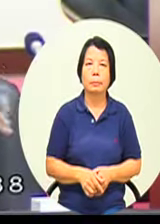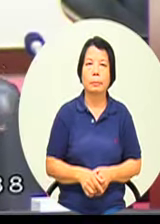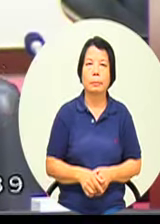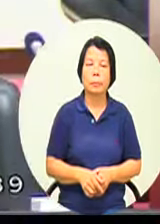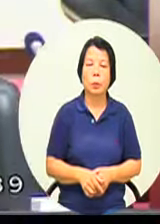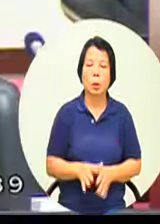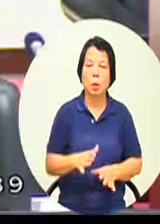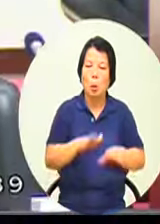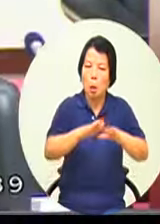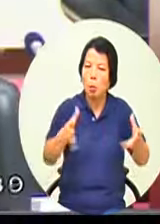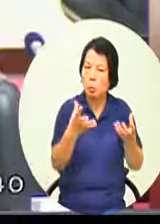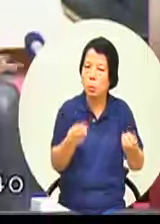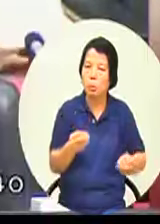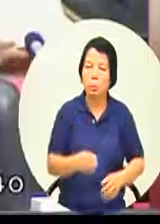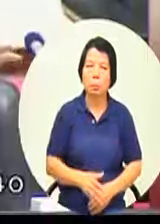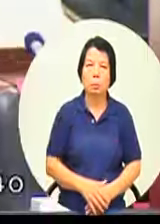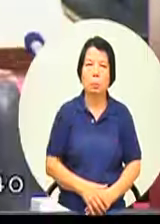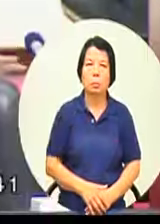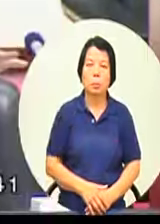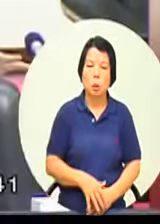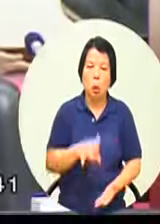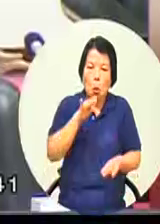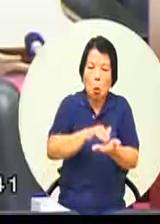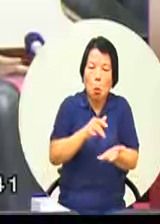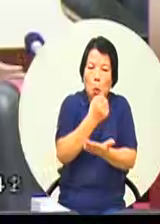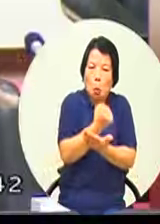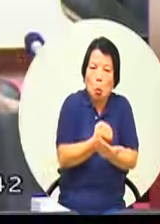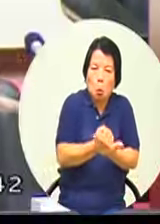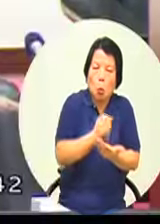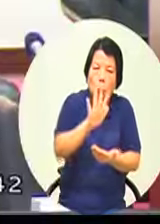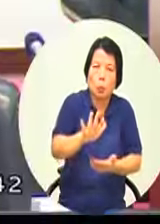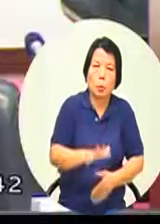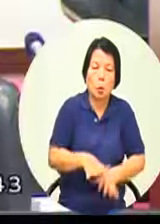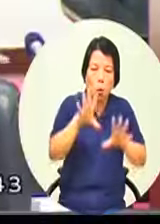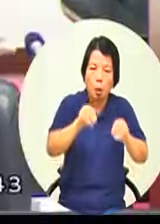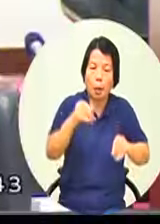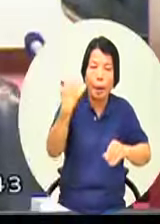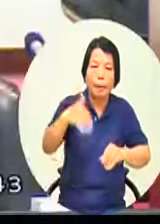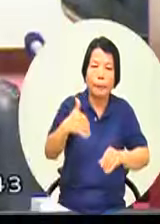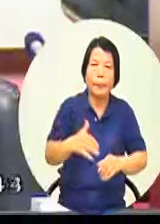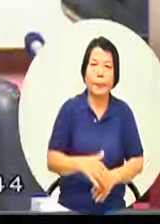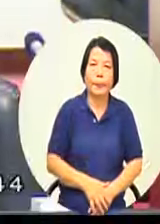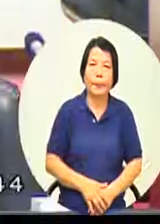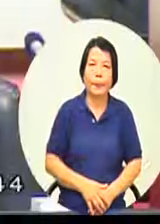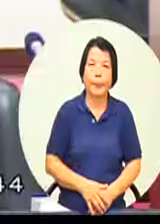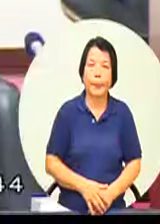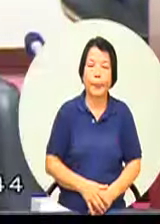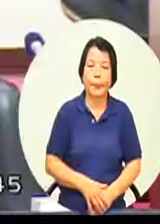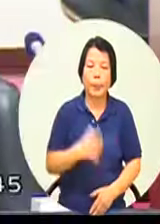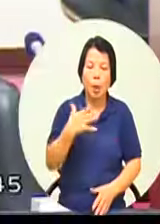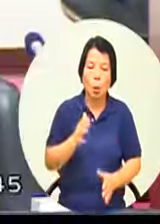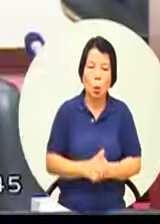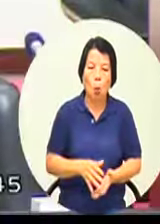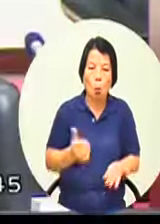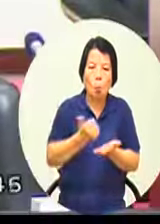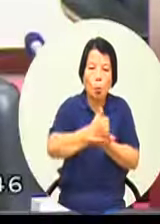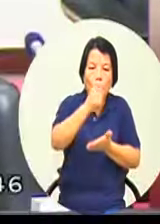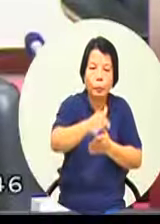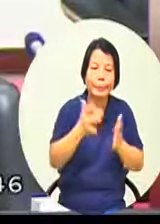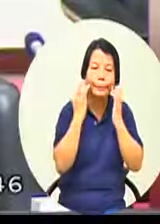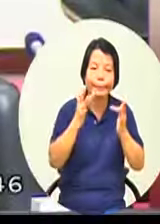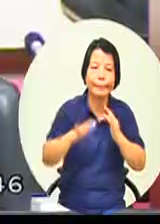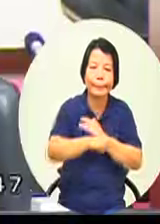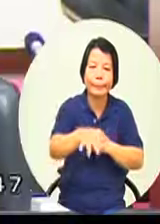不安全的，是属于还有农药残留在里面的菜。那这个上了菜市场以后，我